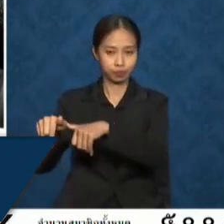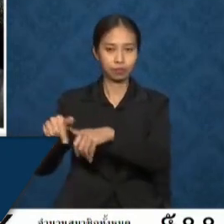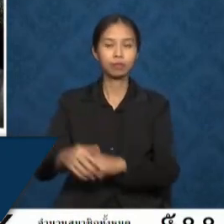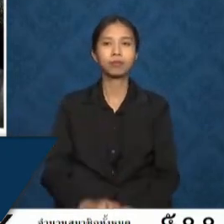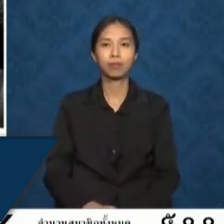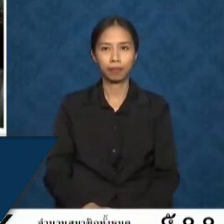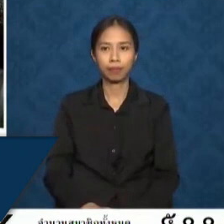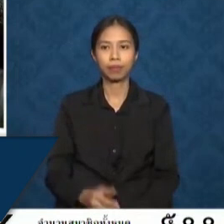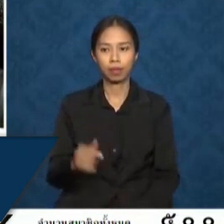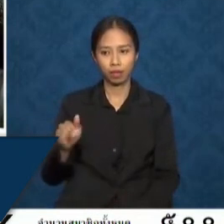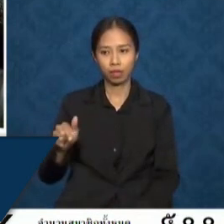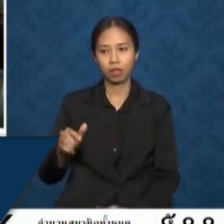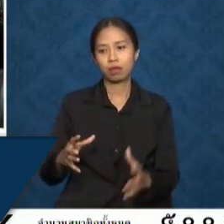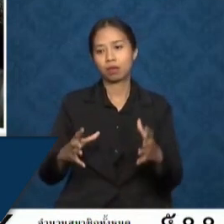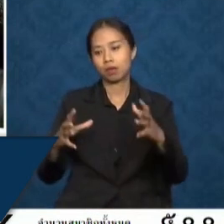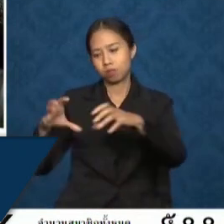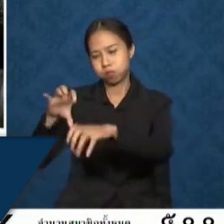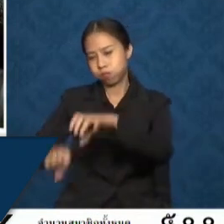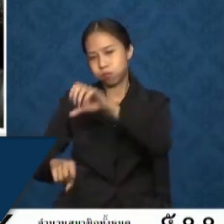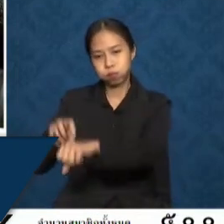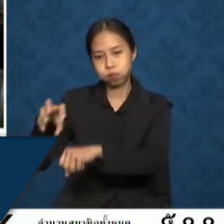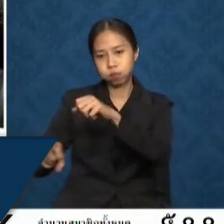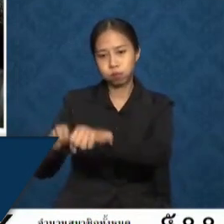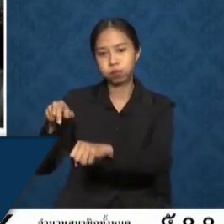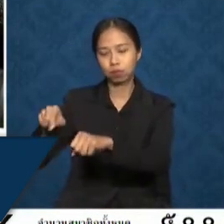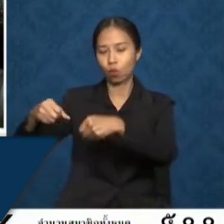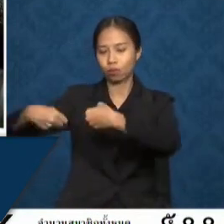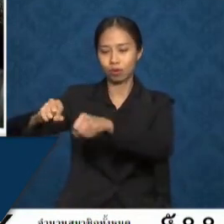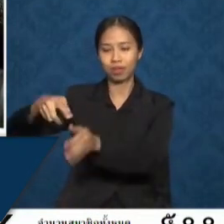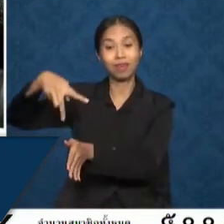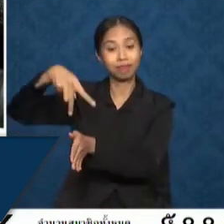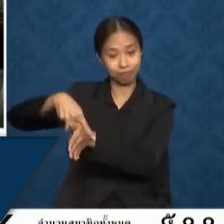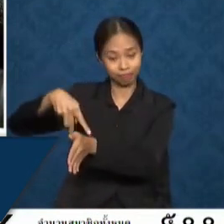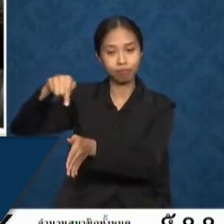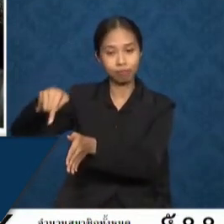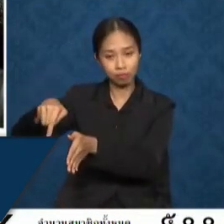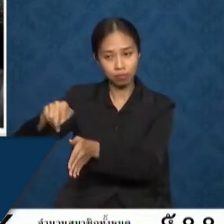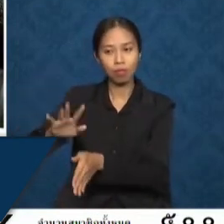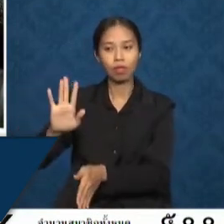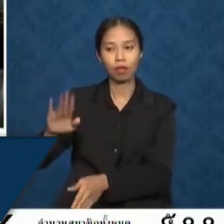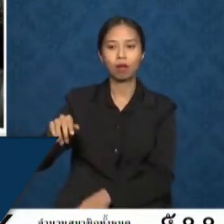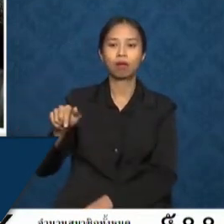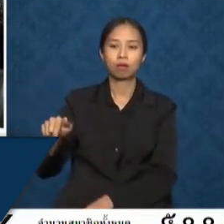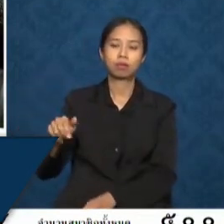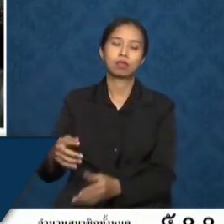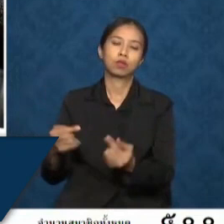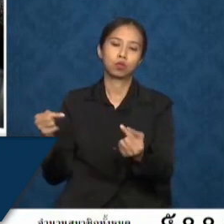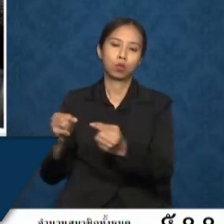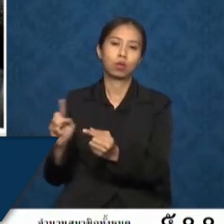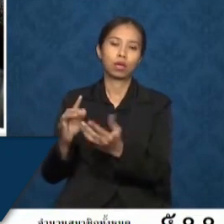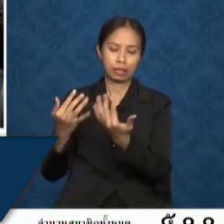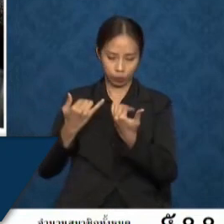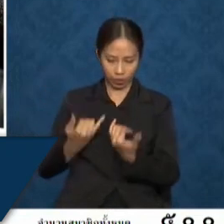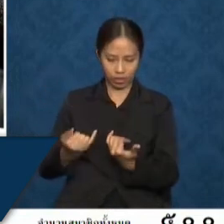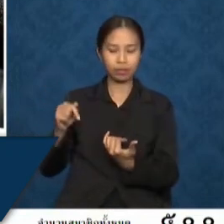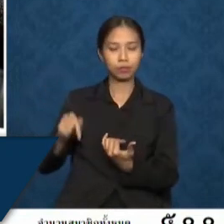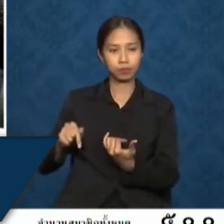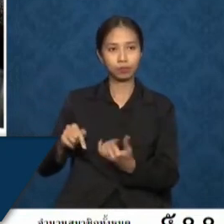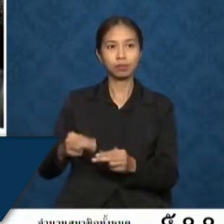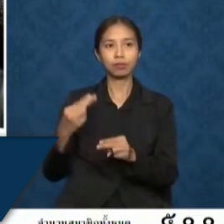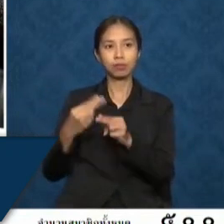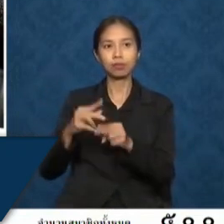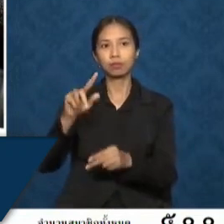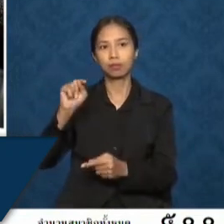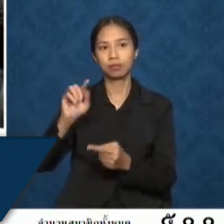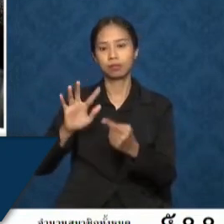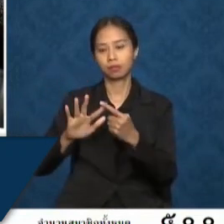Sigmaคือต